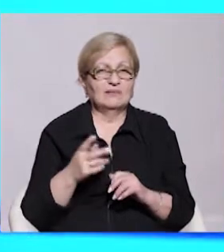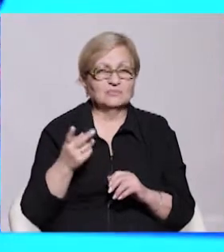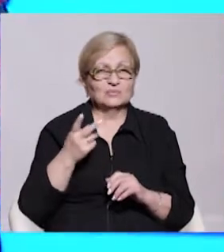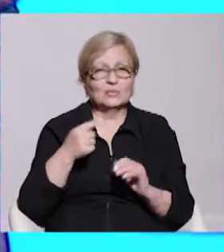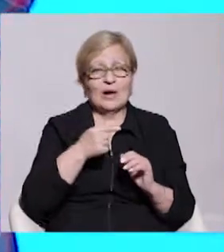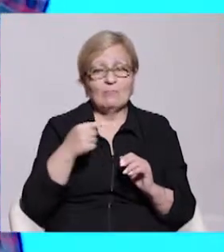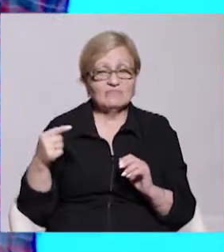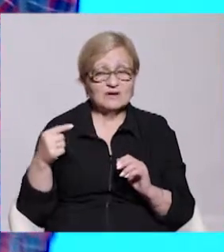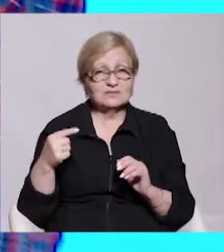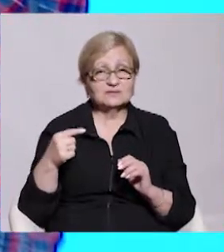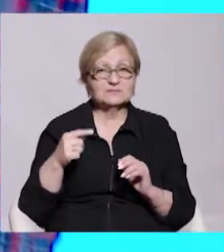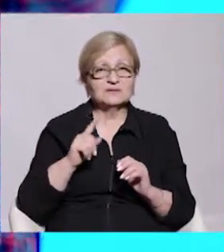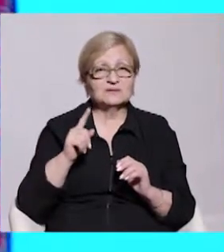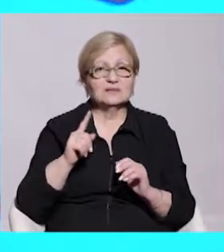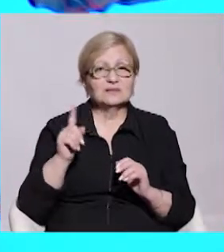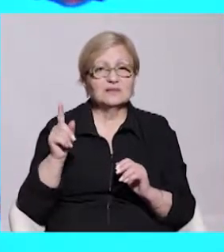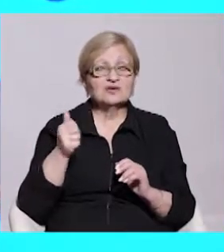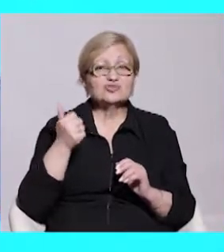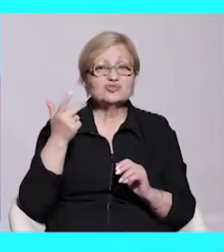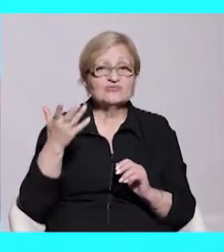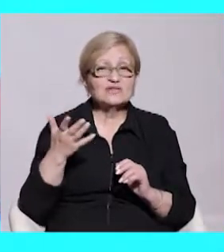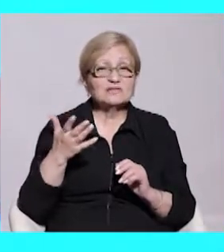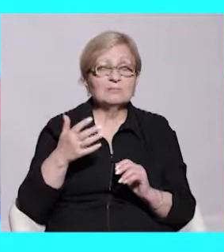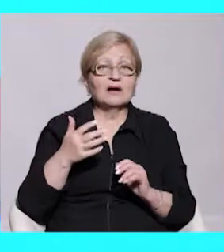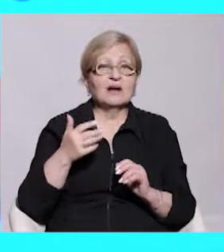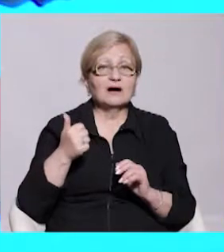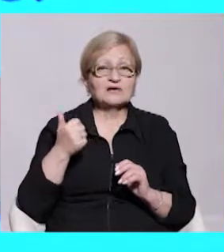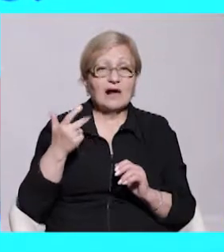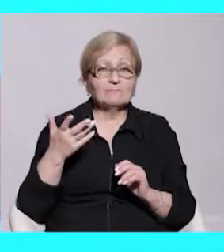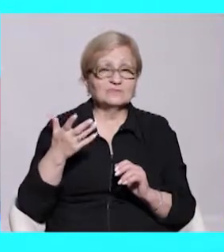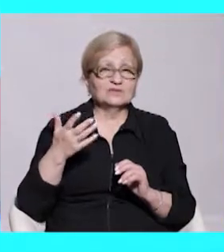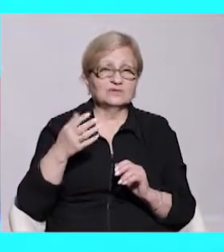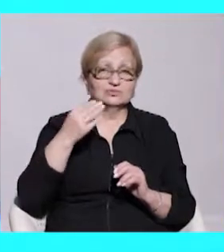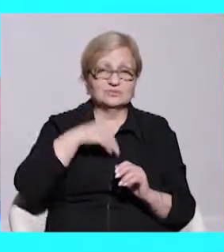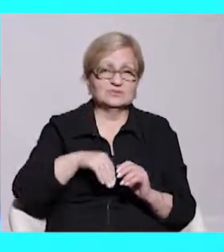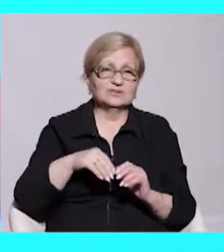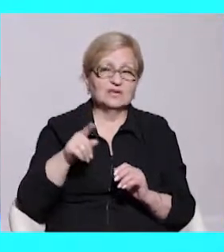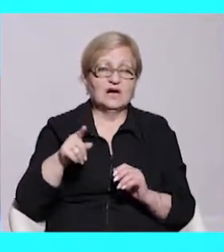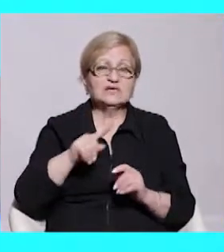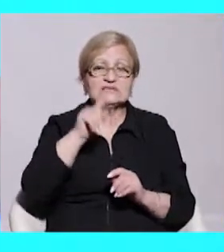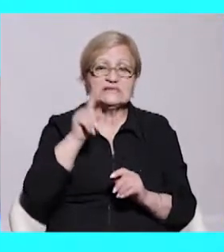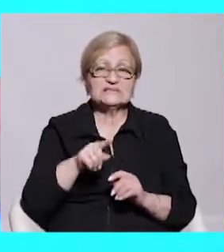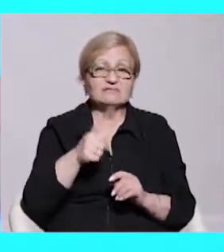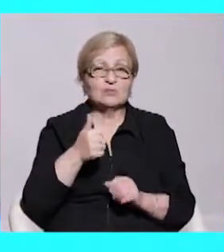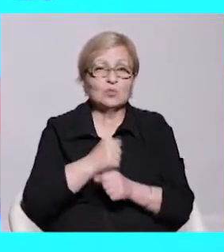თუ გამოვაკლებთ 7-3-ს, რას გავიგებთ? შვილმა რამდენი შეჭამა? კითხვა როგორ დავსვათ? როგორ ვაქციოთ ეს